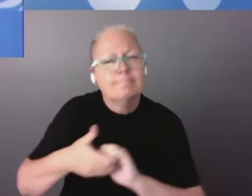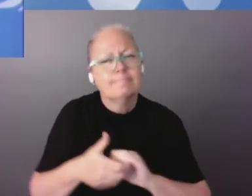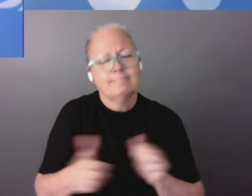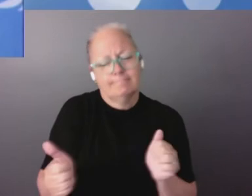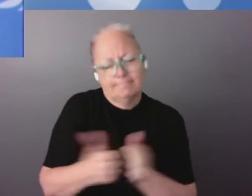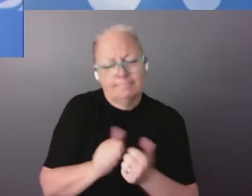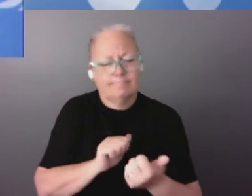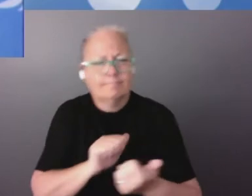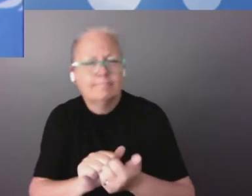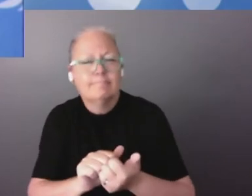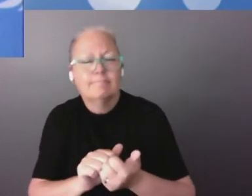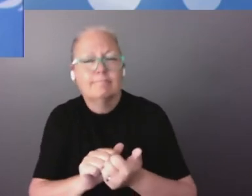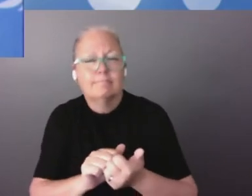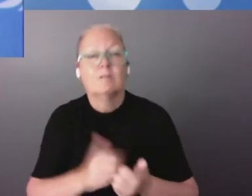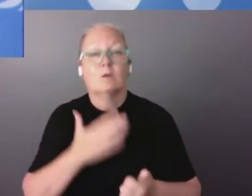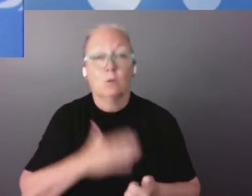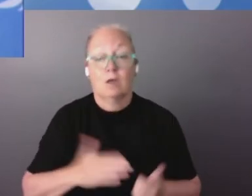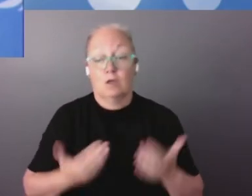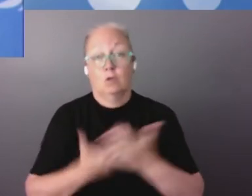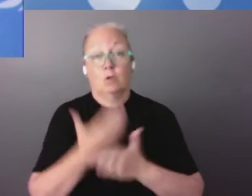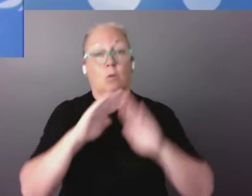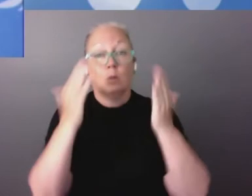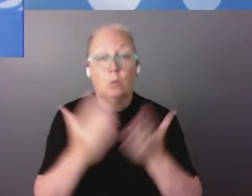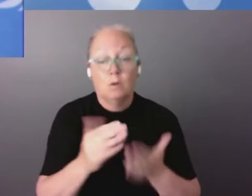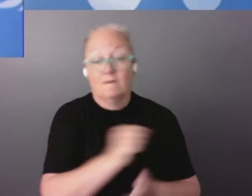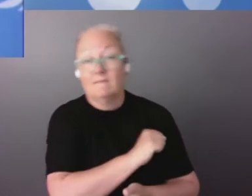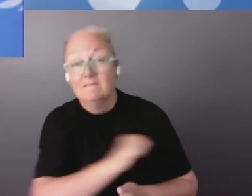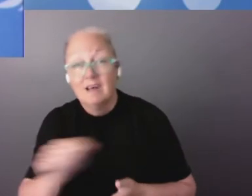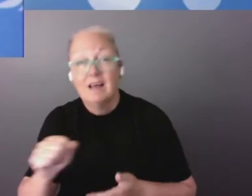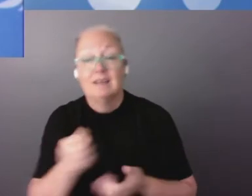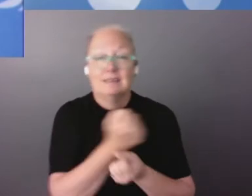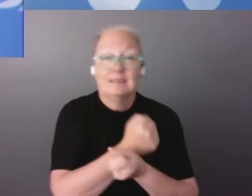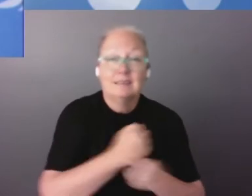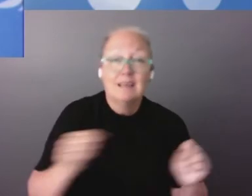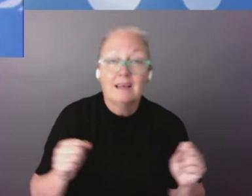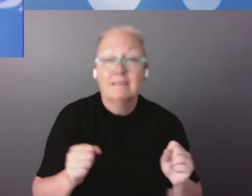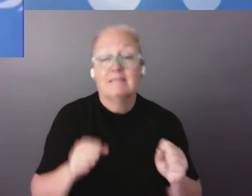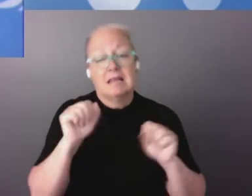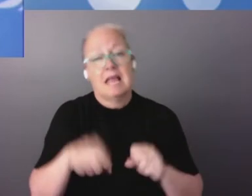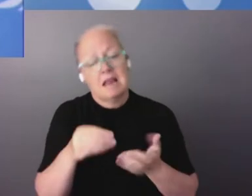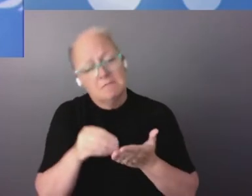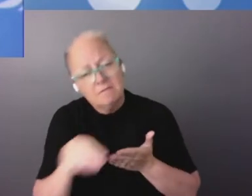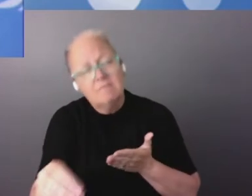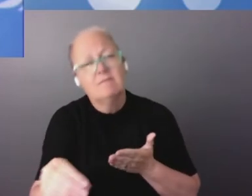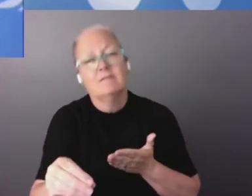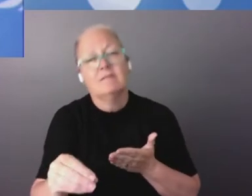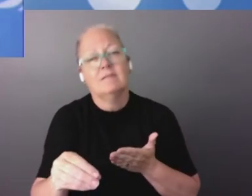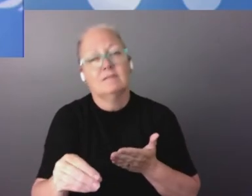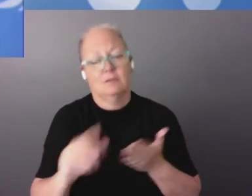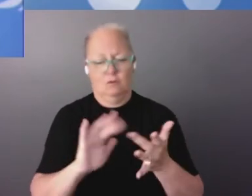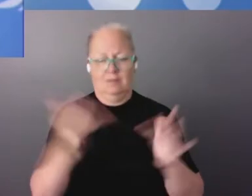الدرس الذي تعلمناه خلال الجائحة يتعلق بضرورة